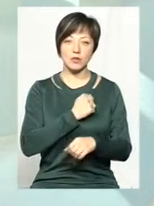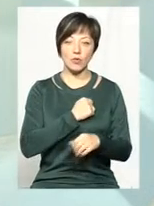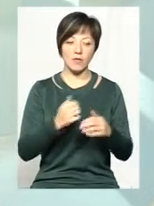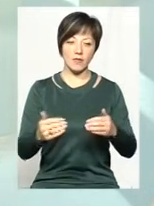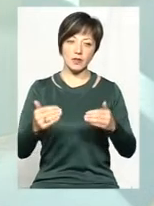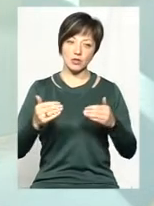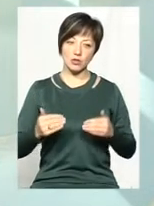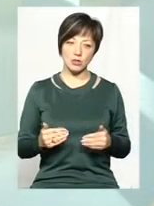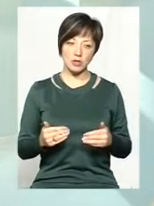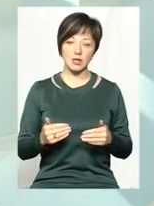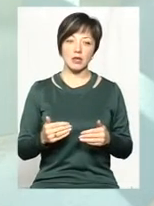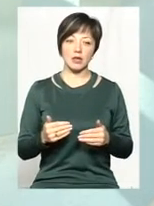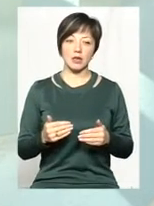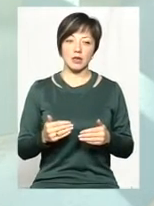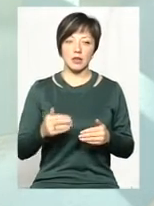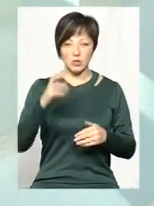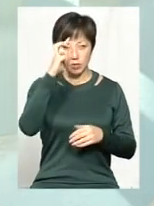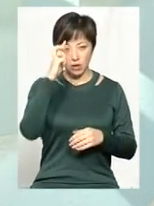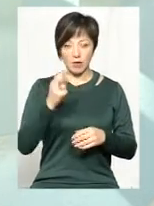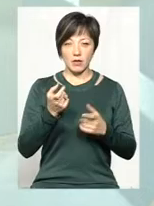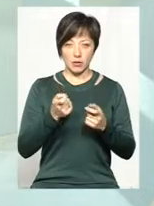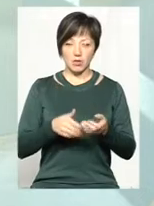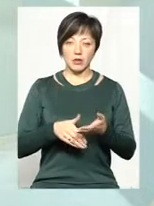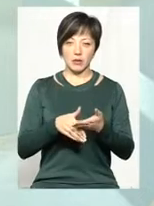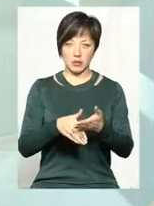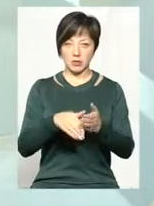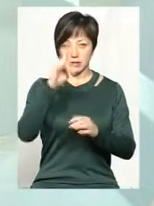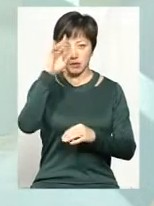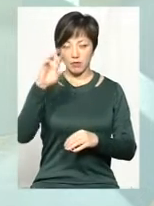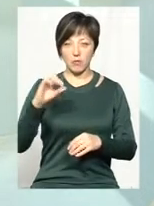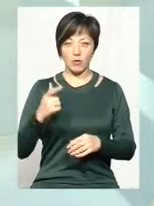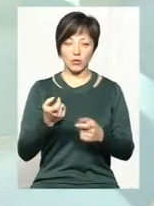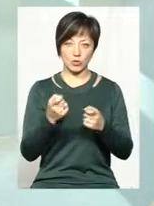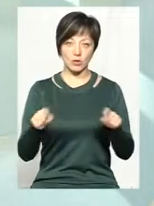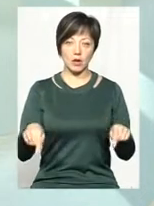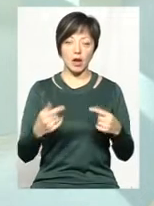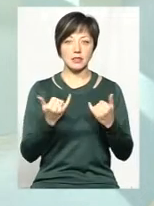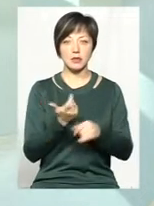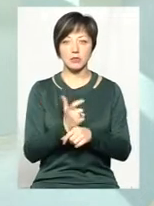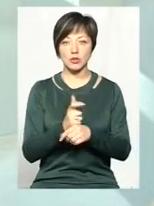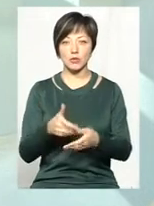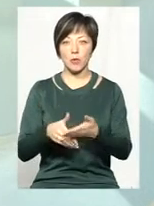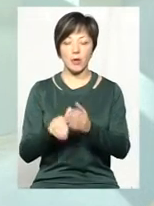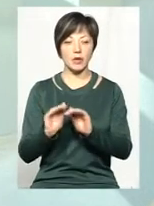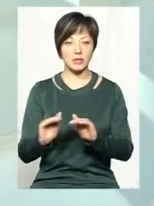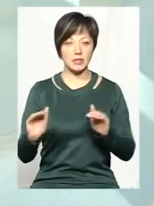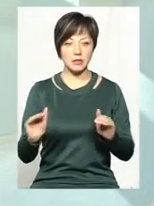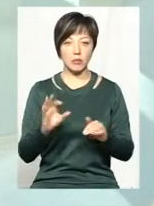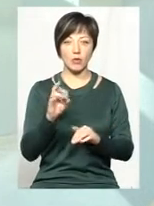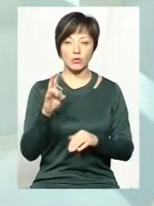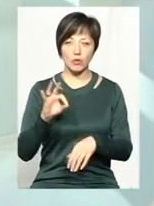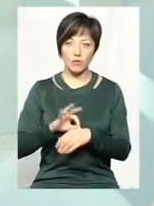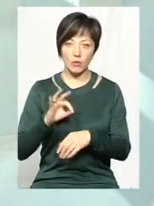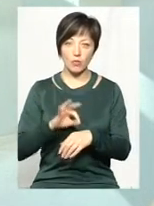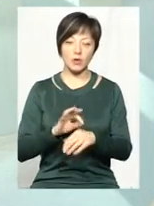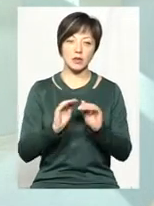відійшли на задній план, тому що государство, слава Богу, стало на ноги. А зараз більше допомагає дітям. Дітям онкохворим,